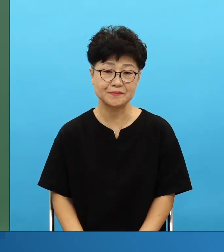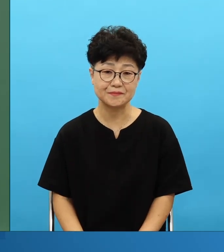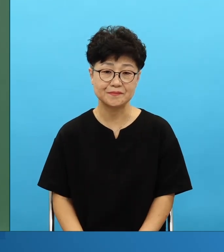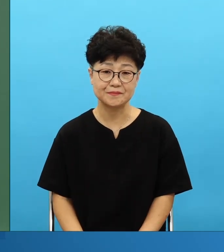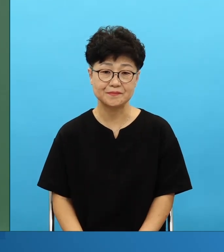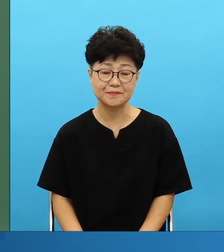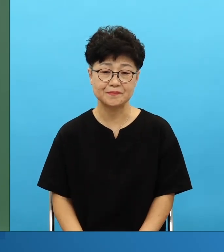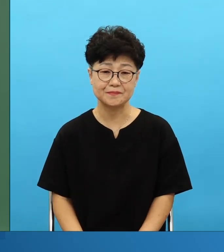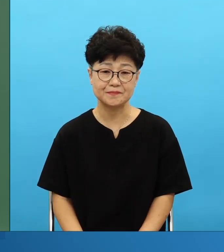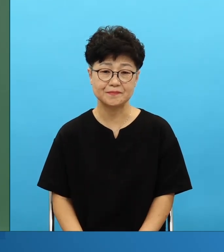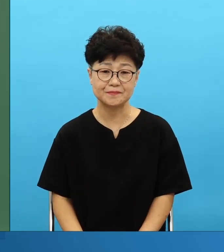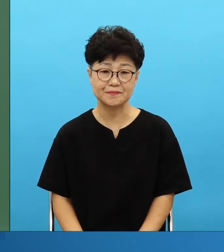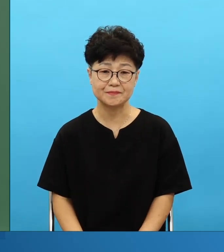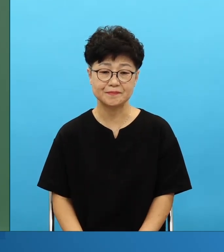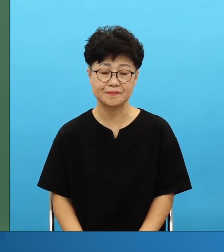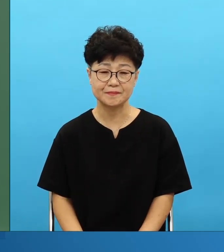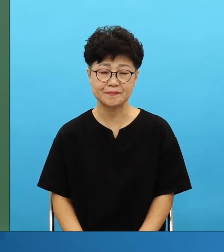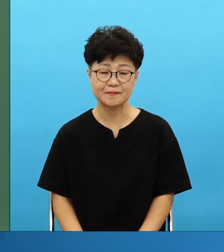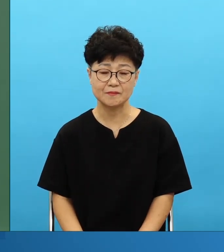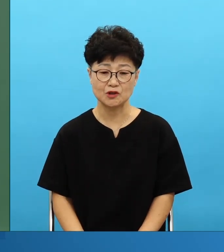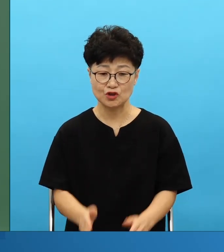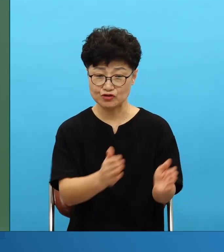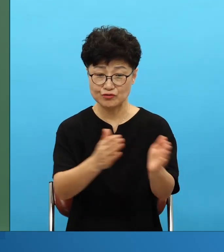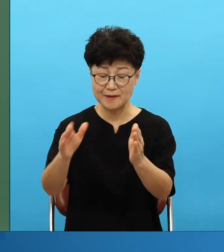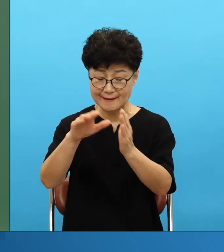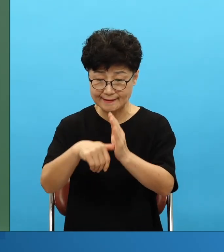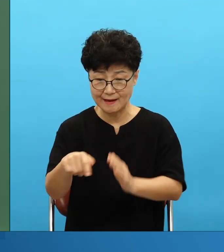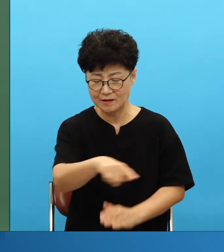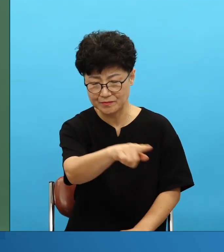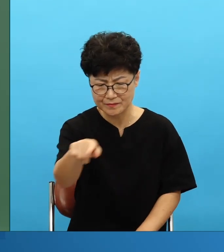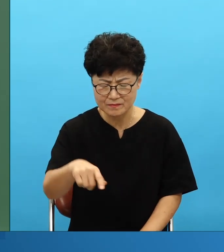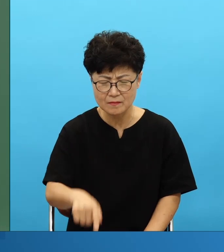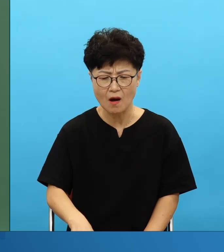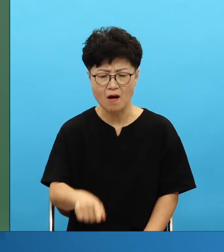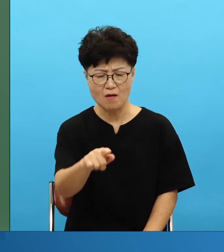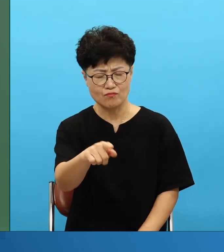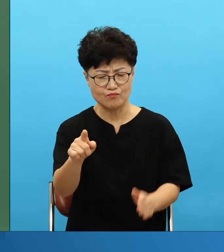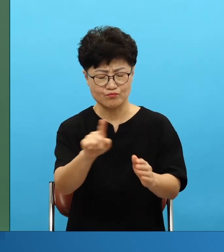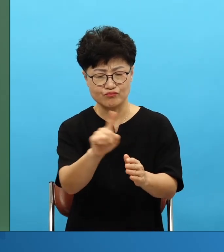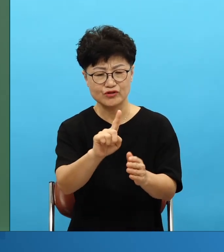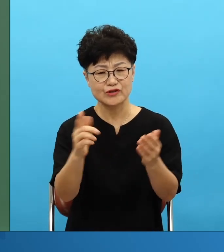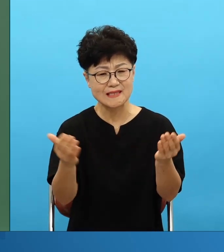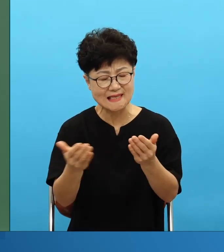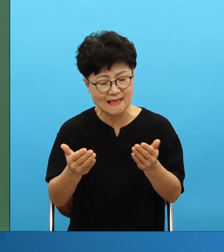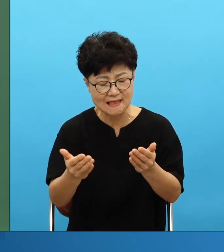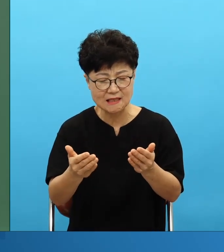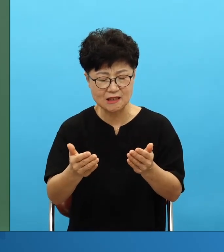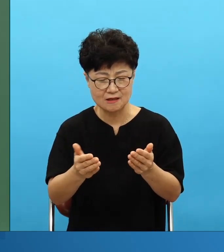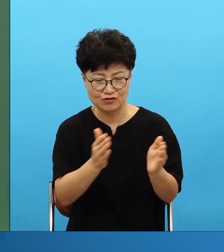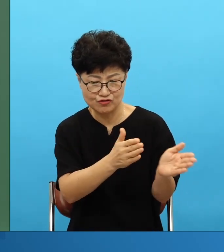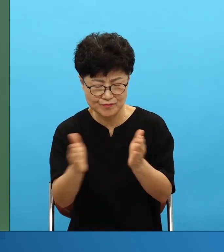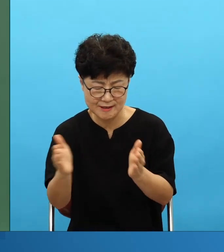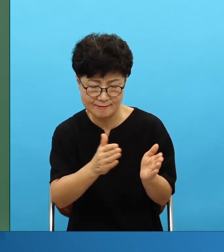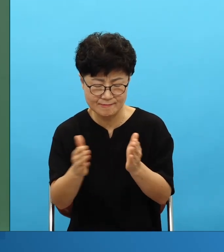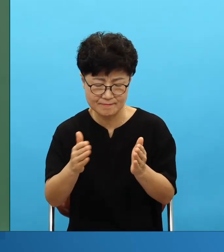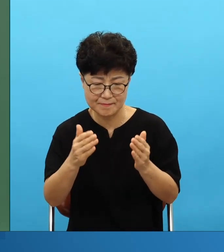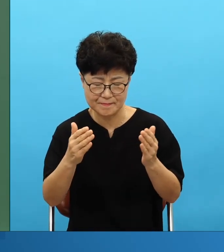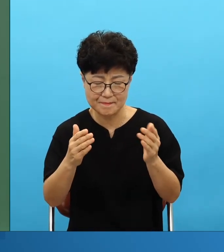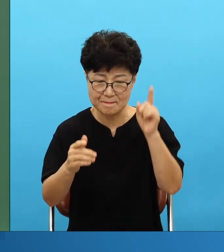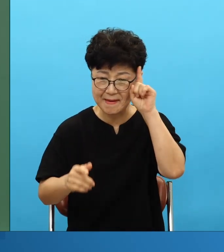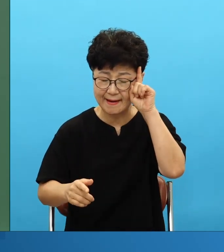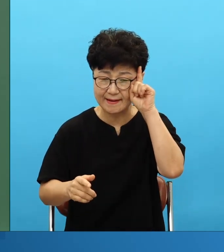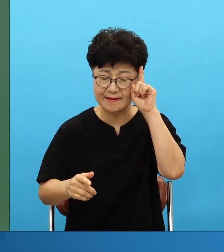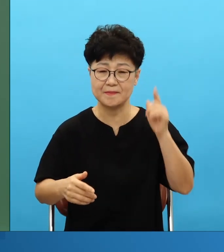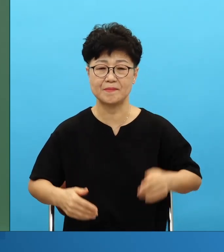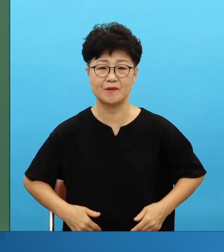내용으로 할 것이다를 100% 준비해. That 100% you have to prepare what content are you going to do in this way. 여기에 전도가 될 수밖에 없는